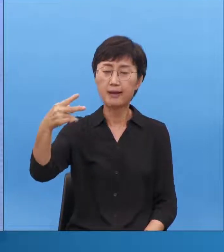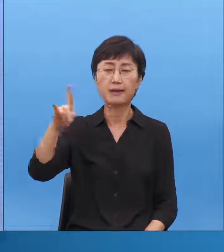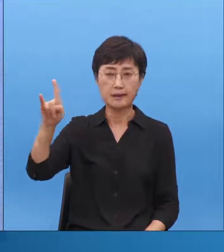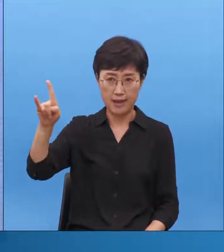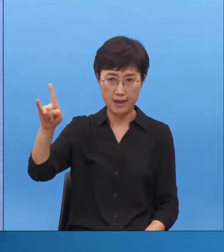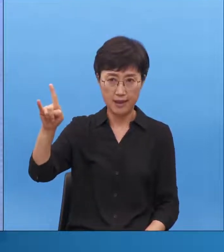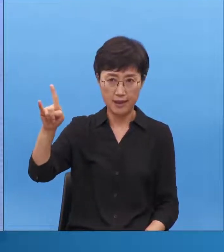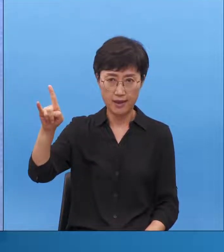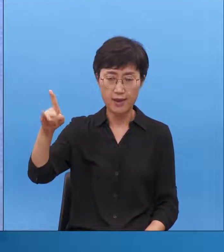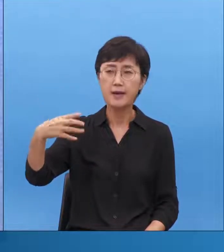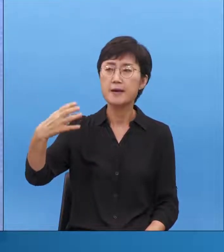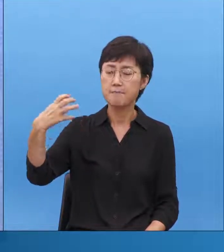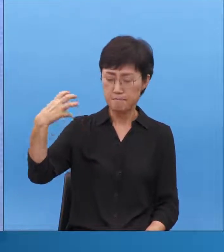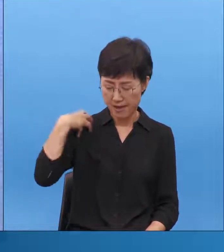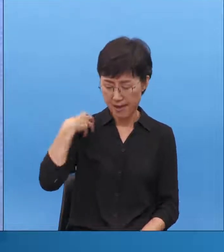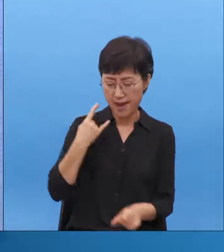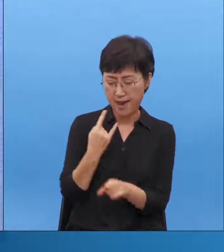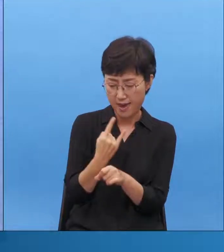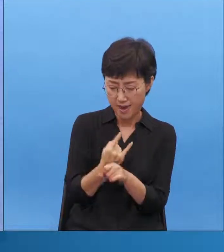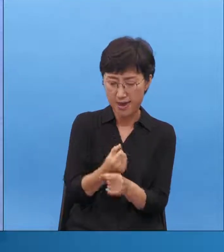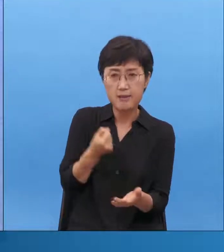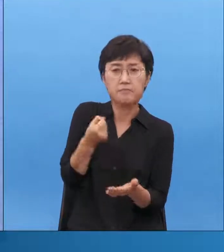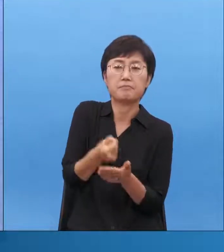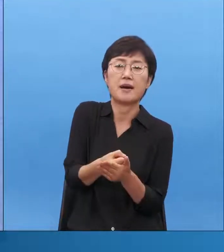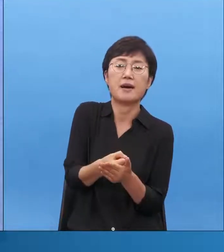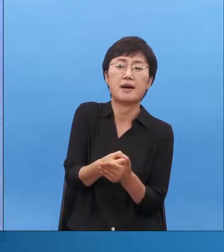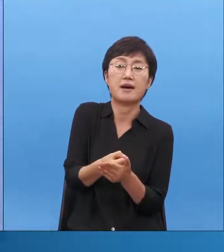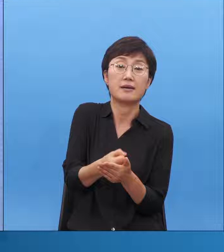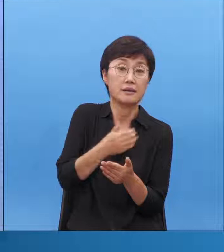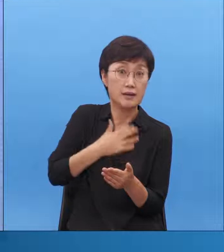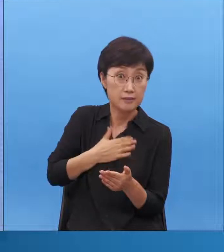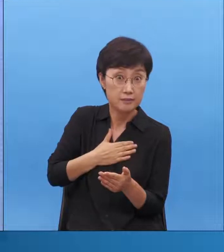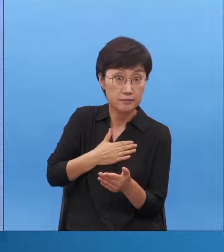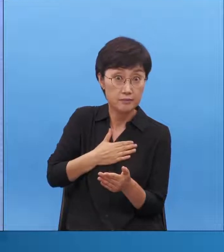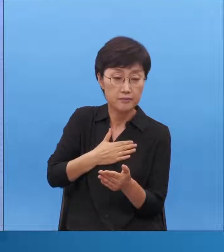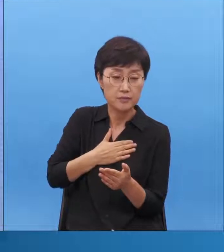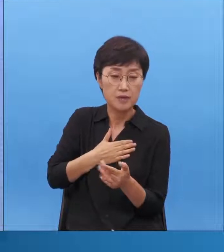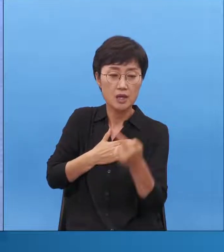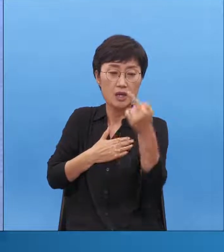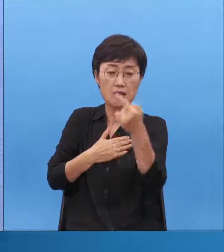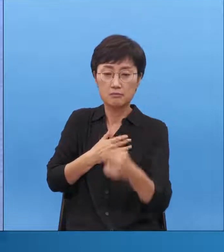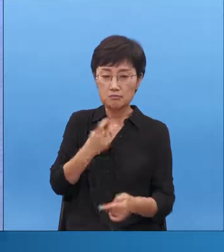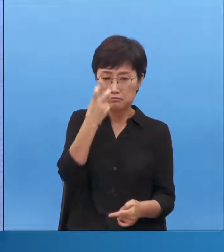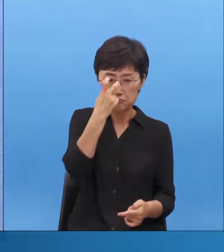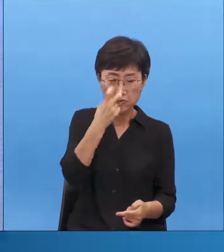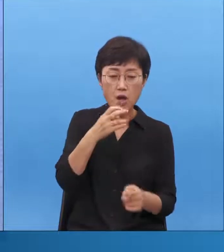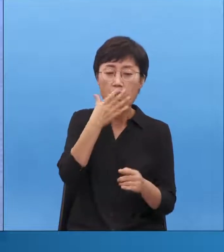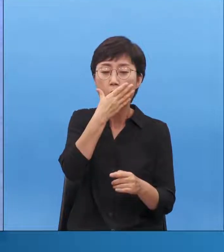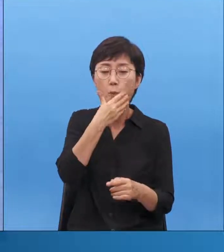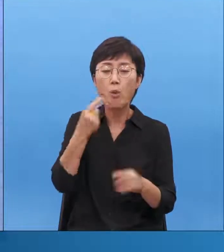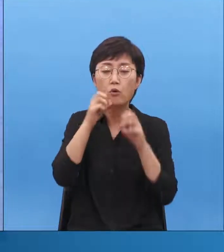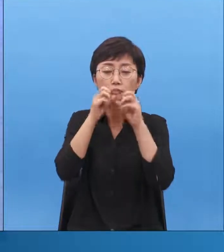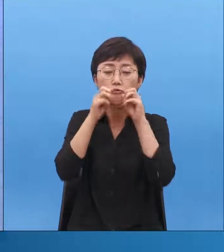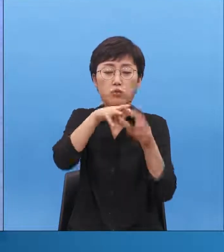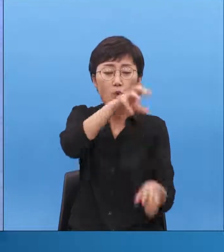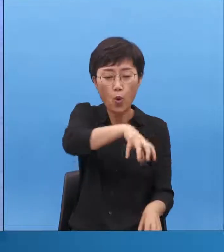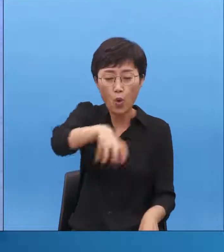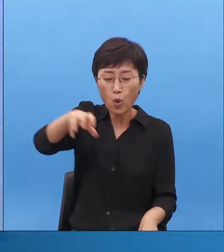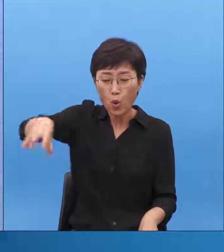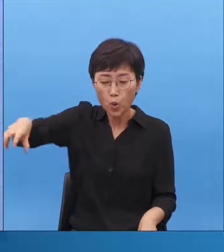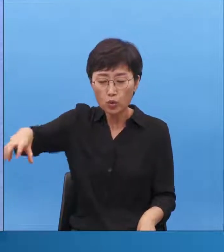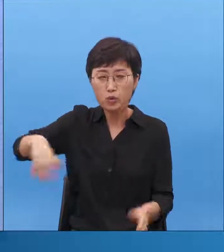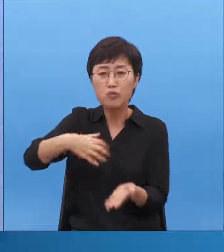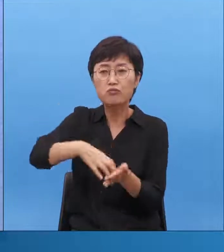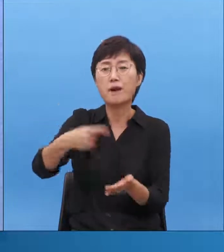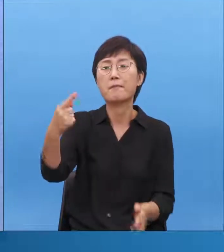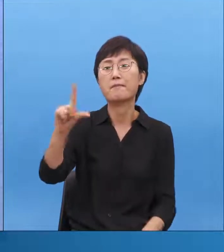construction, the builders can do that. 1,000망대를 세우는 주역이 되는 위원들로 바뀌자. You now have to change